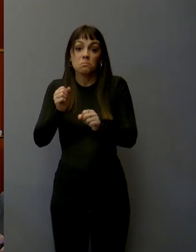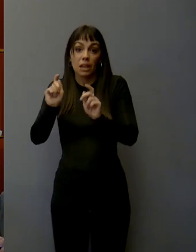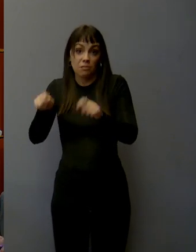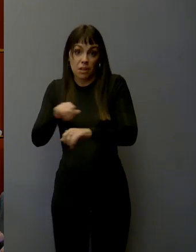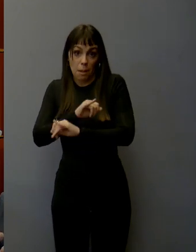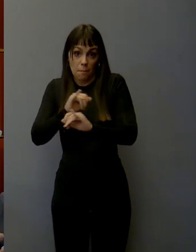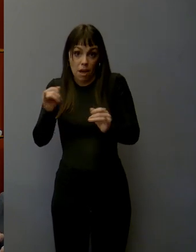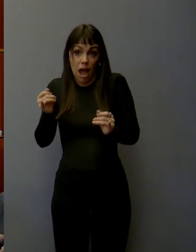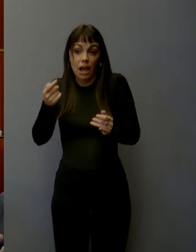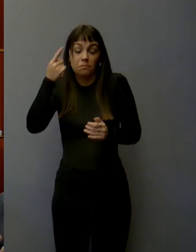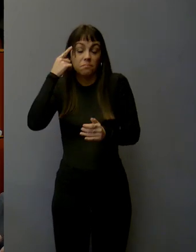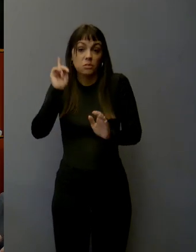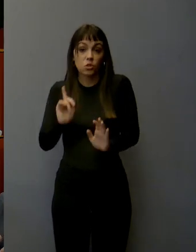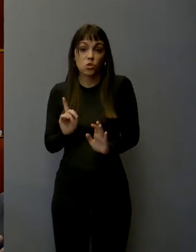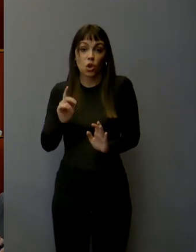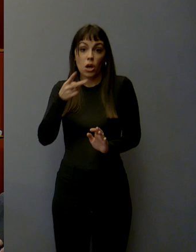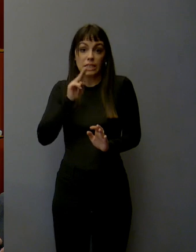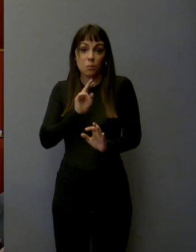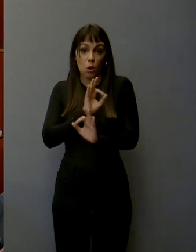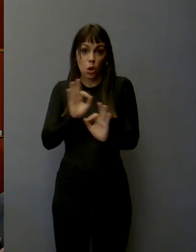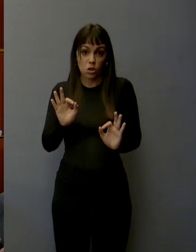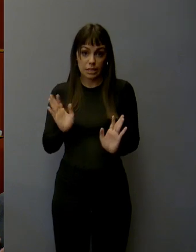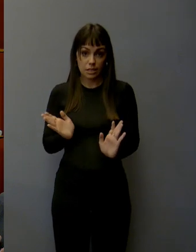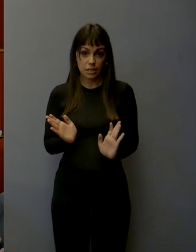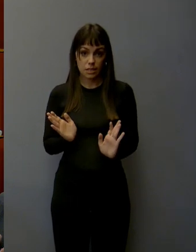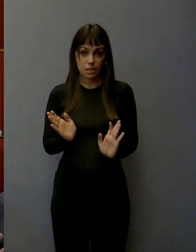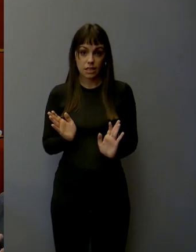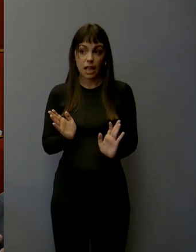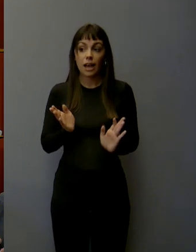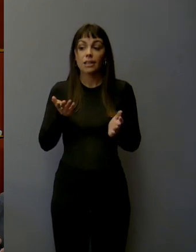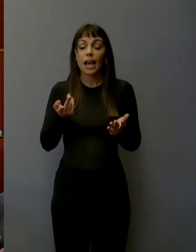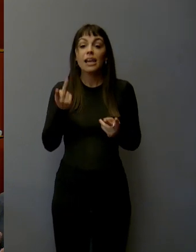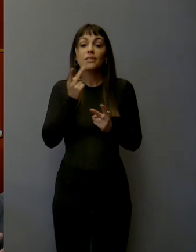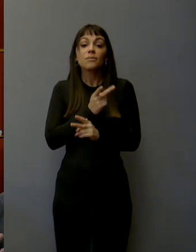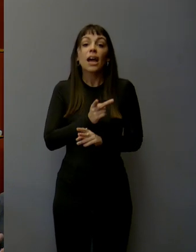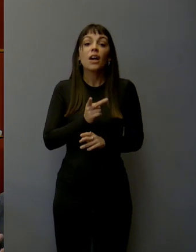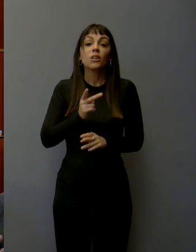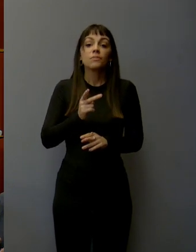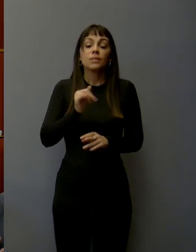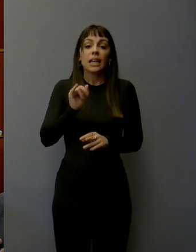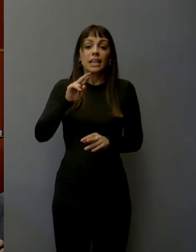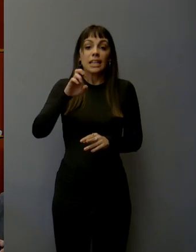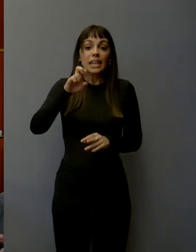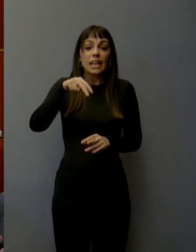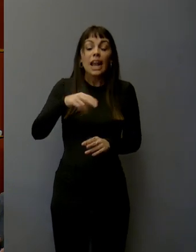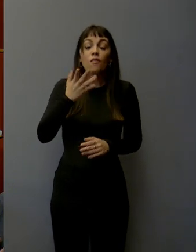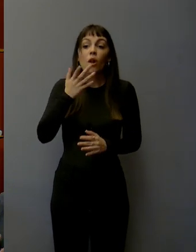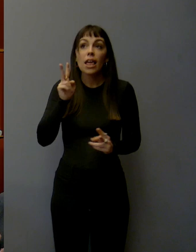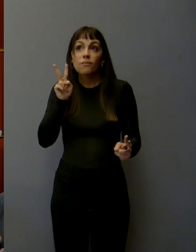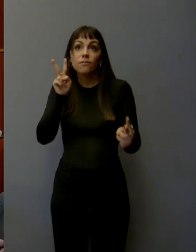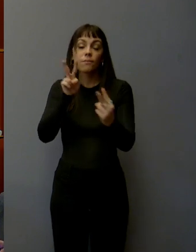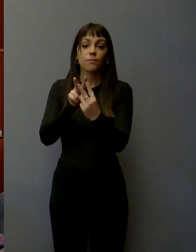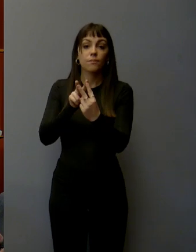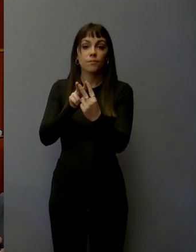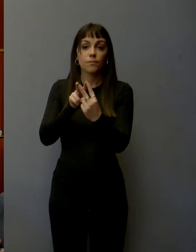avremo gradito incontrare in qualche maniera Iren prima di questa discussione anche per capire da loro Quali sono